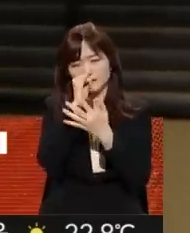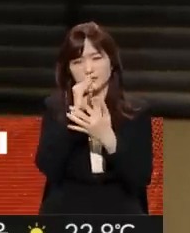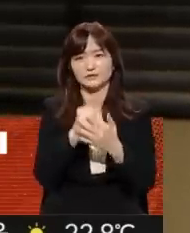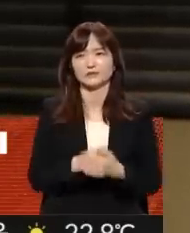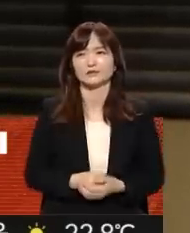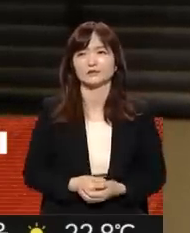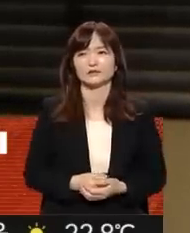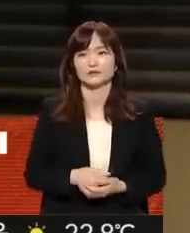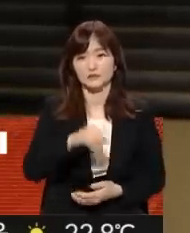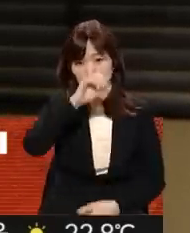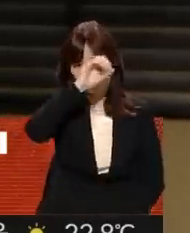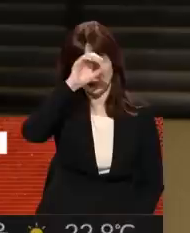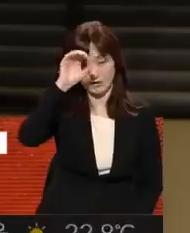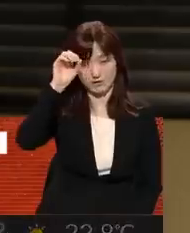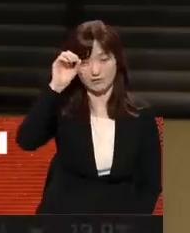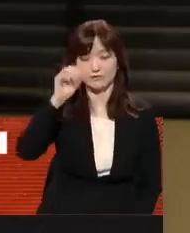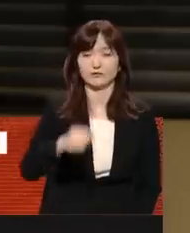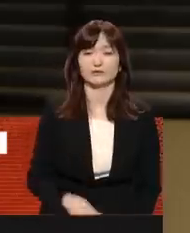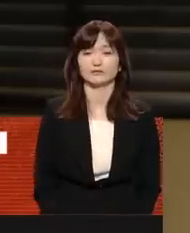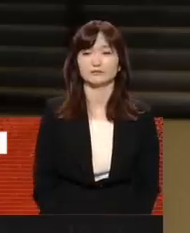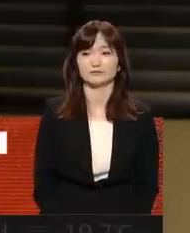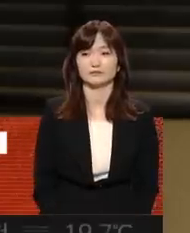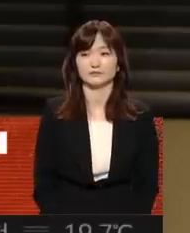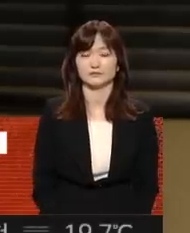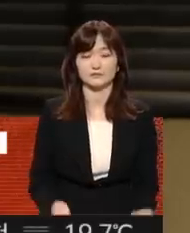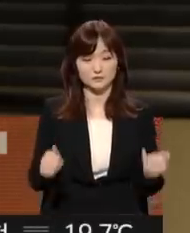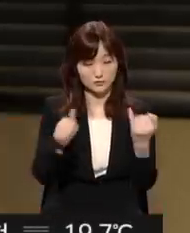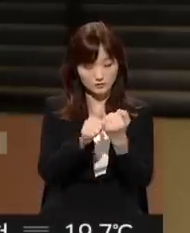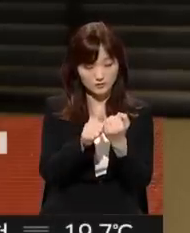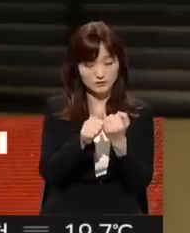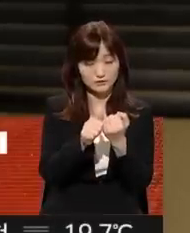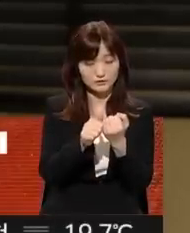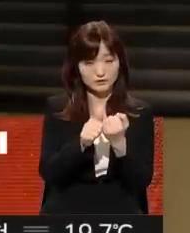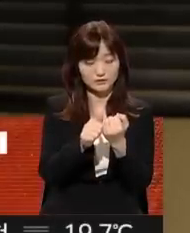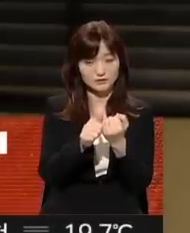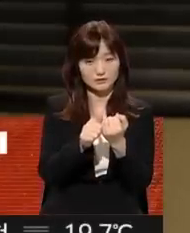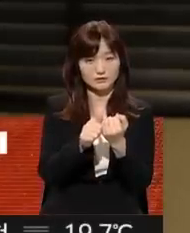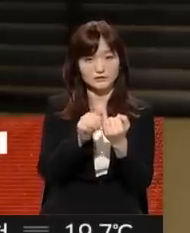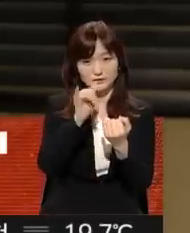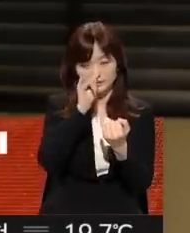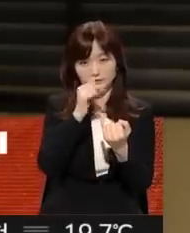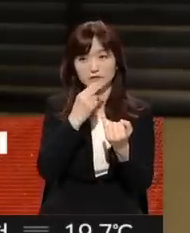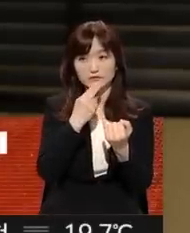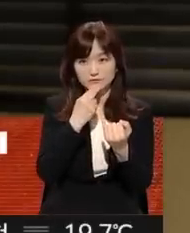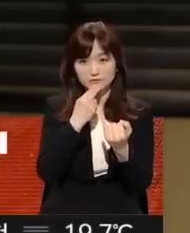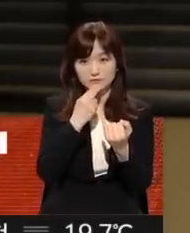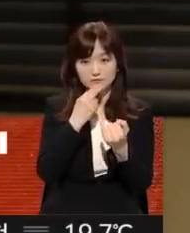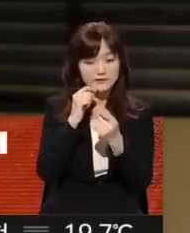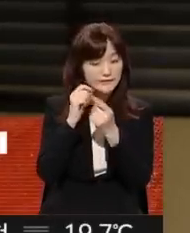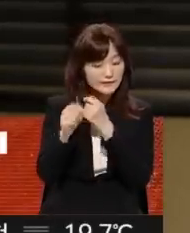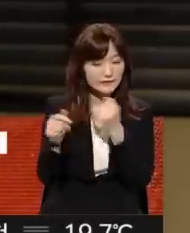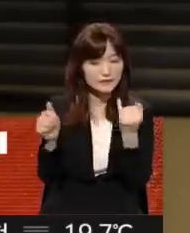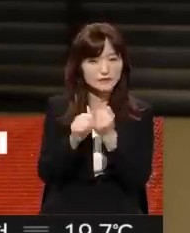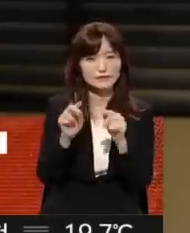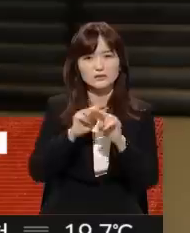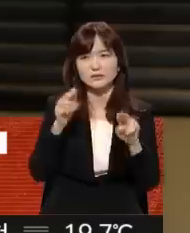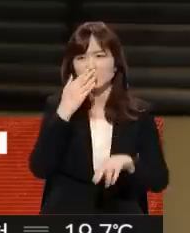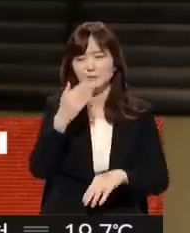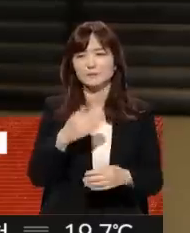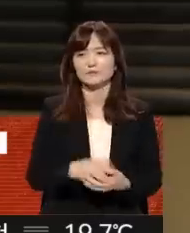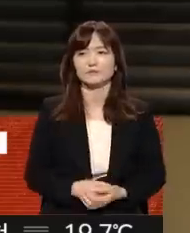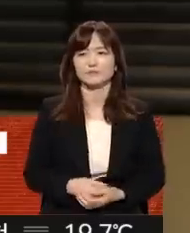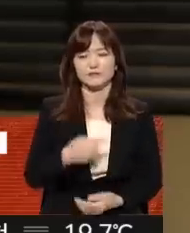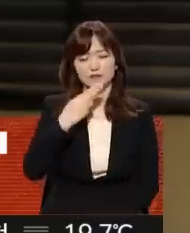예컨대 전과라든지 뭐 어떤 혼인 여부라든지 이런 거라면 사기 결혼으로 뭐 취소를 하거나 가능한데